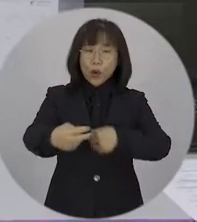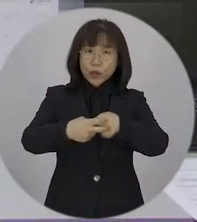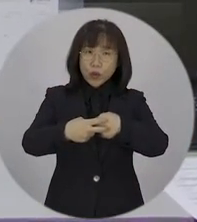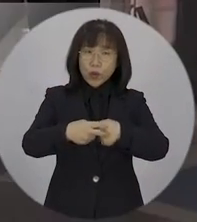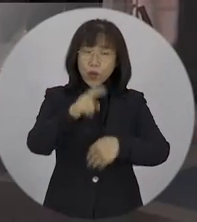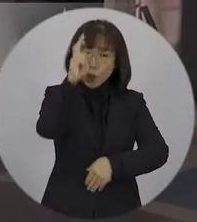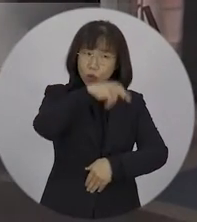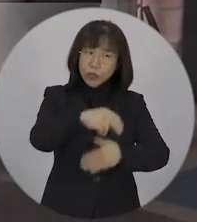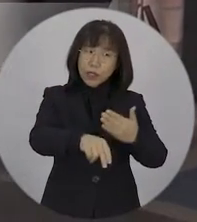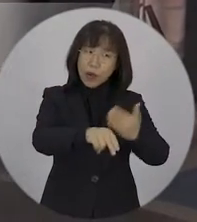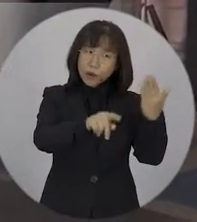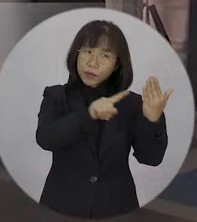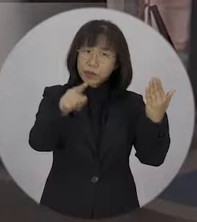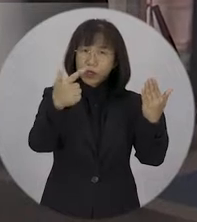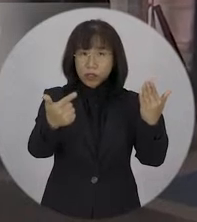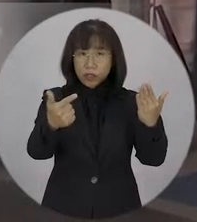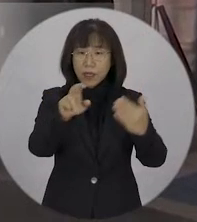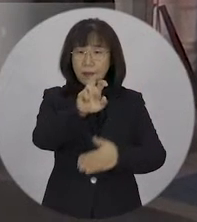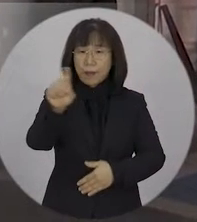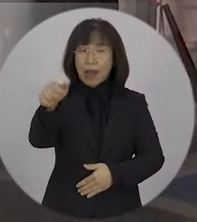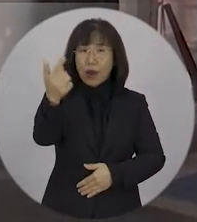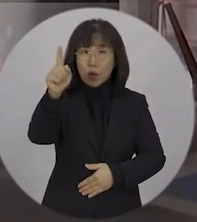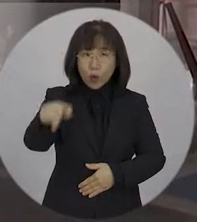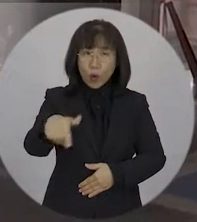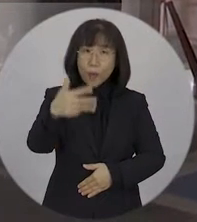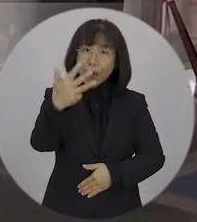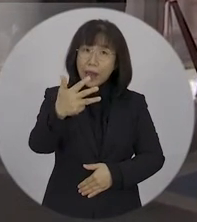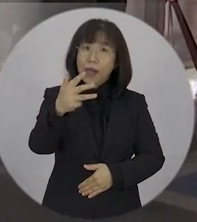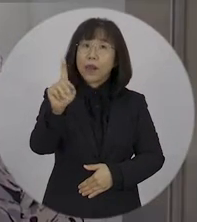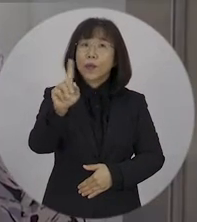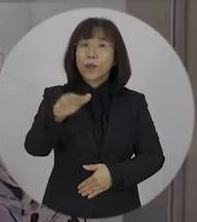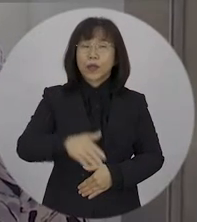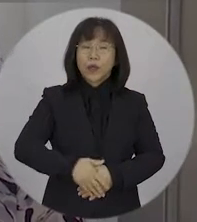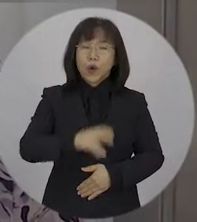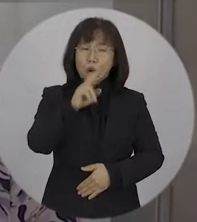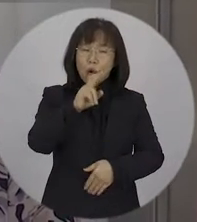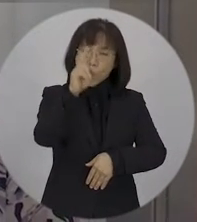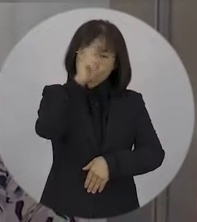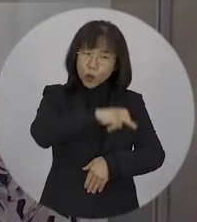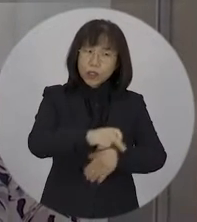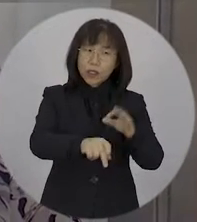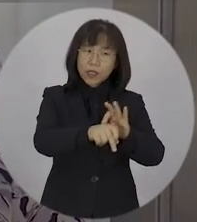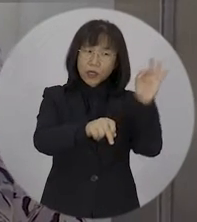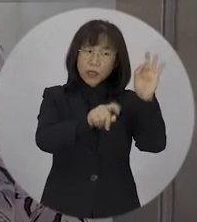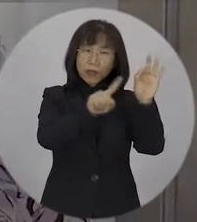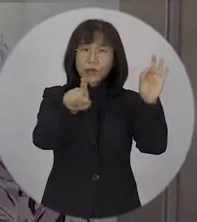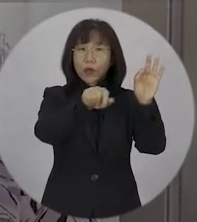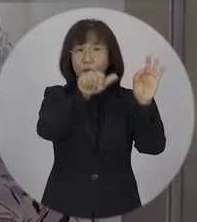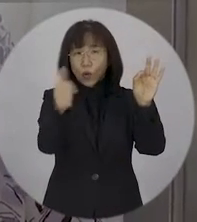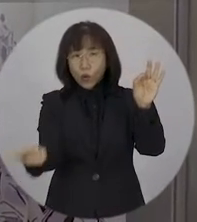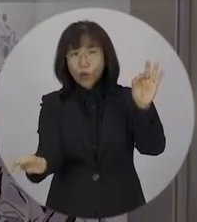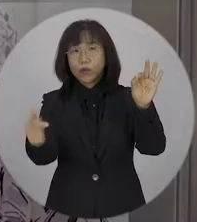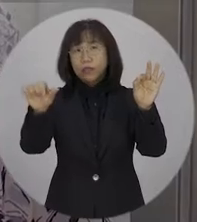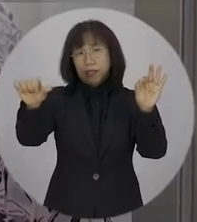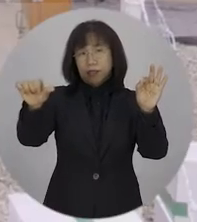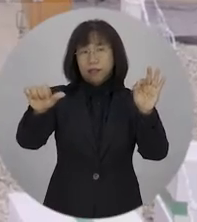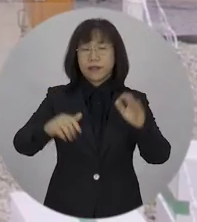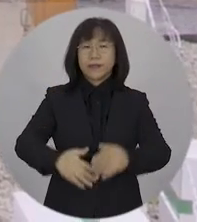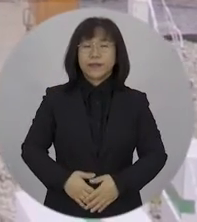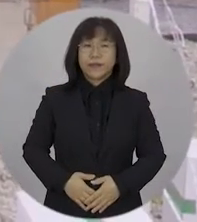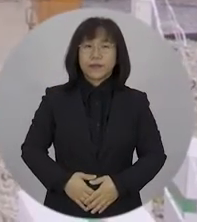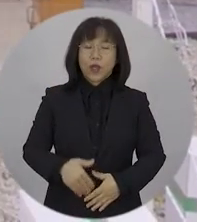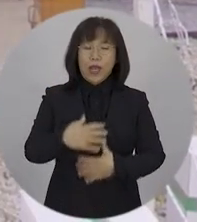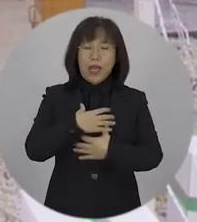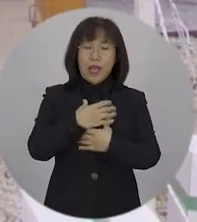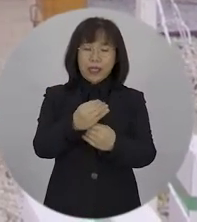오전 9시부터 오후 6시까지 마고 8구역 임시 선별검사 손은 오전 10시부터 오후 5시까지 운영합니다